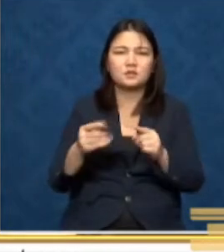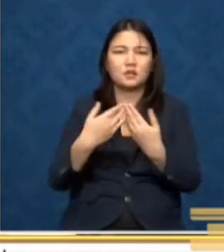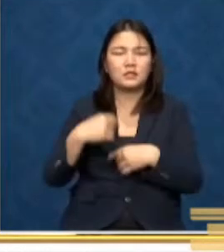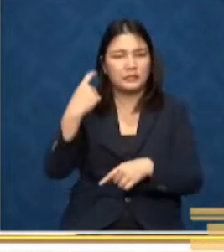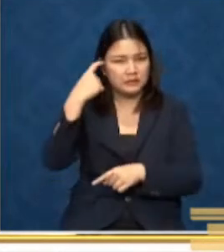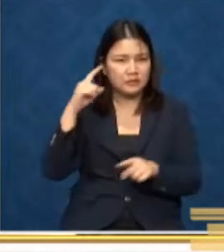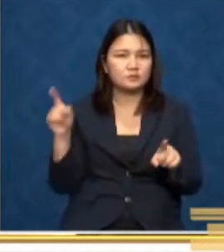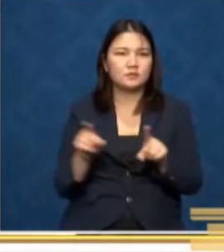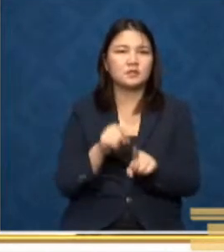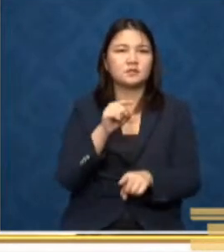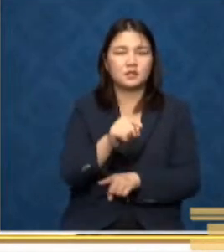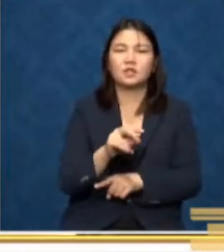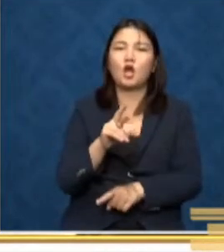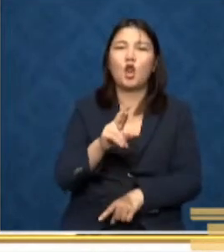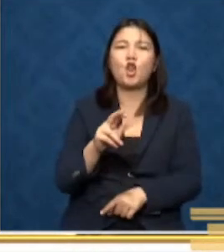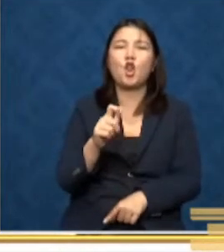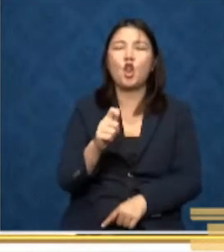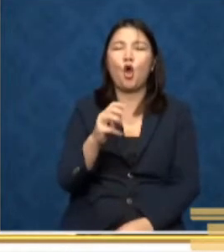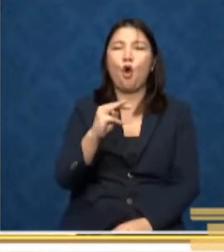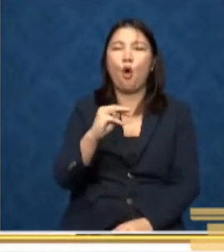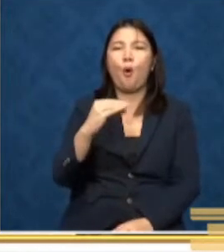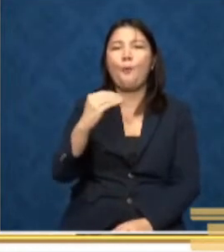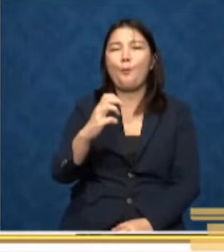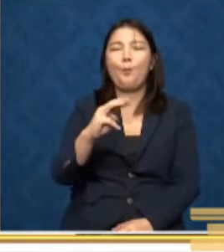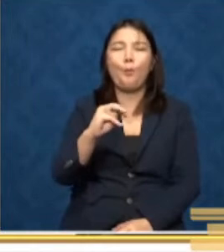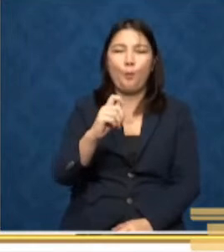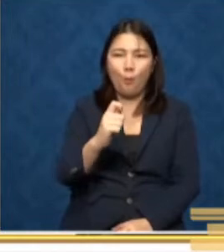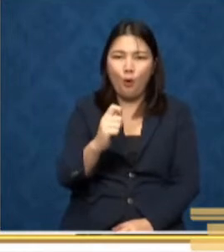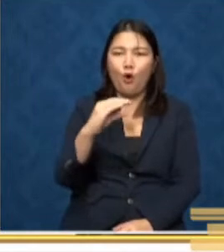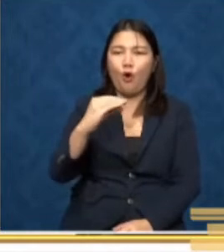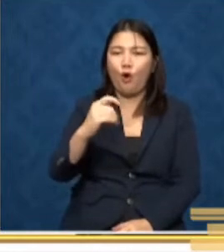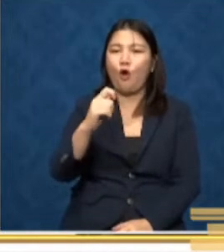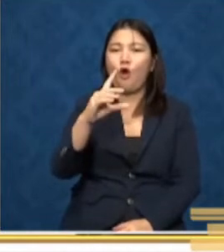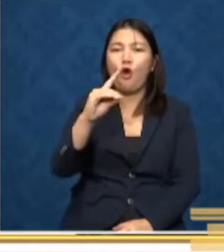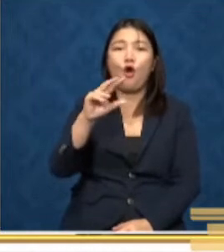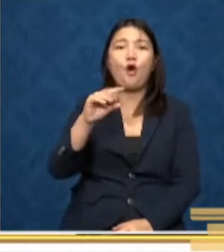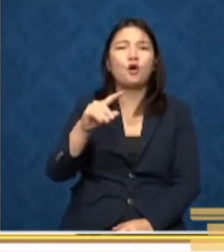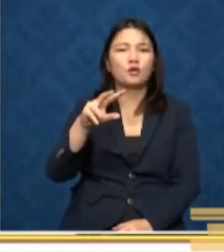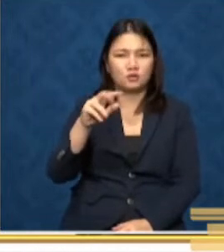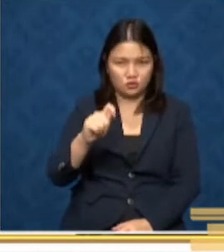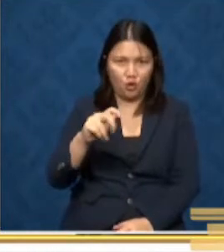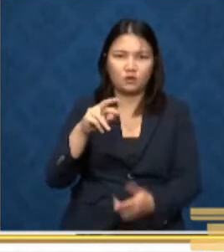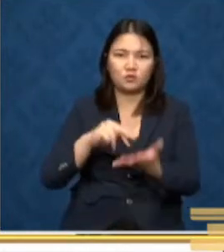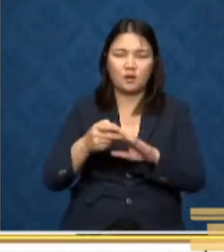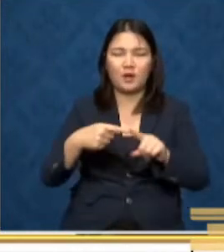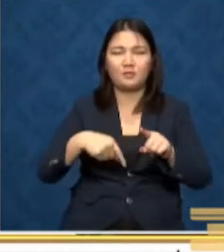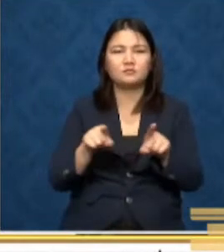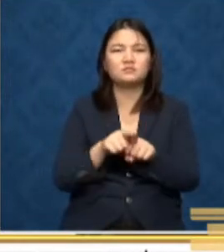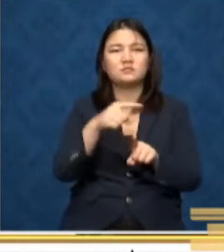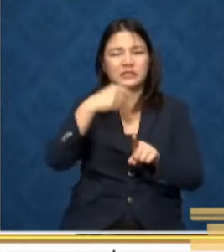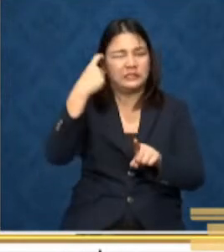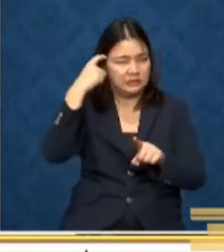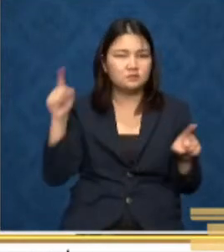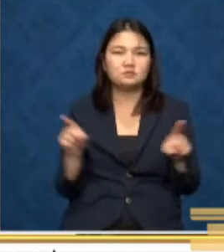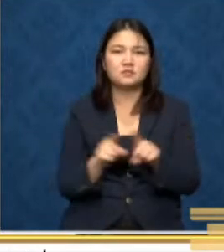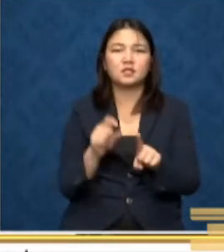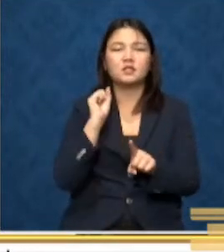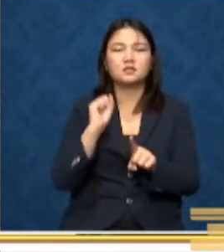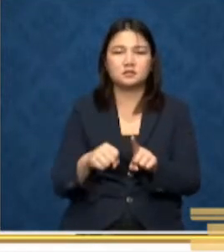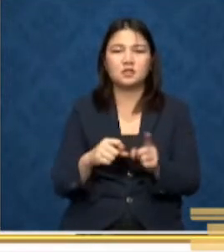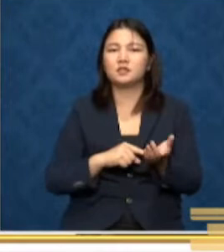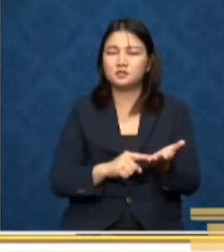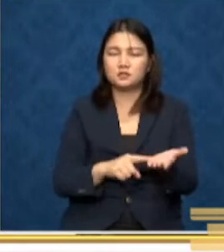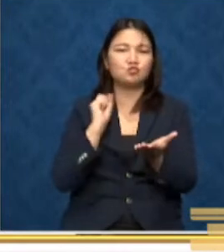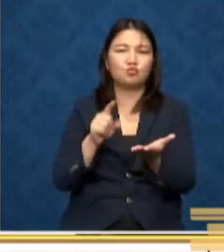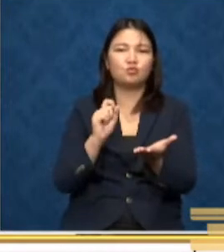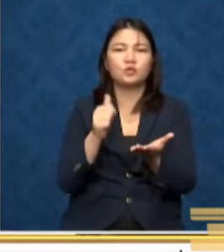รอมฎอนนะคะควรจะได้รับการพิจารณาเป็นพิเศษและเร่งด่วนเพื่อแก้ไขปัญหาและการละเมิดสิทธิมนุษยชนอย่างร้าย